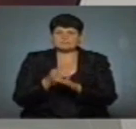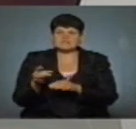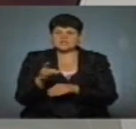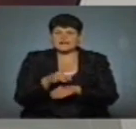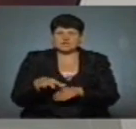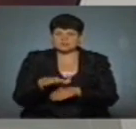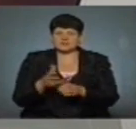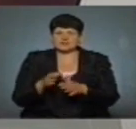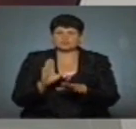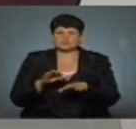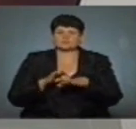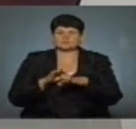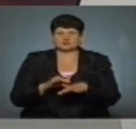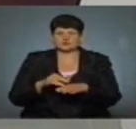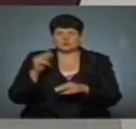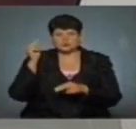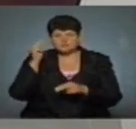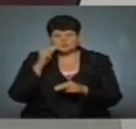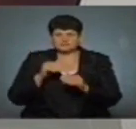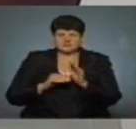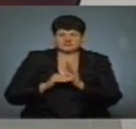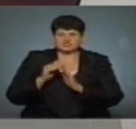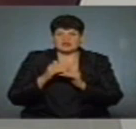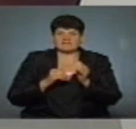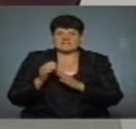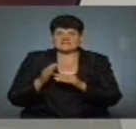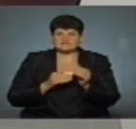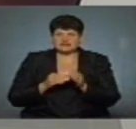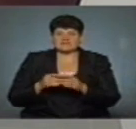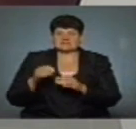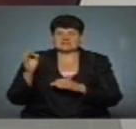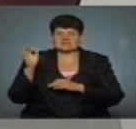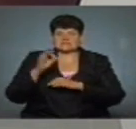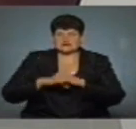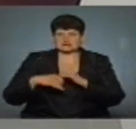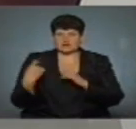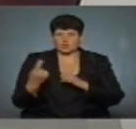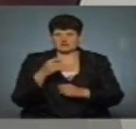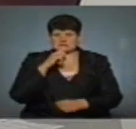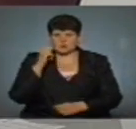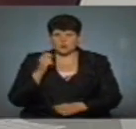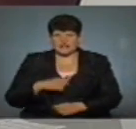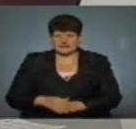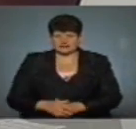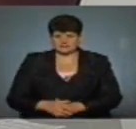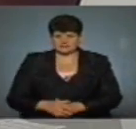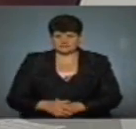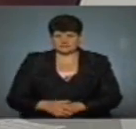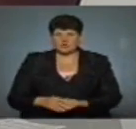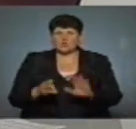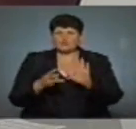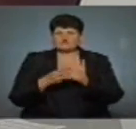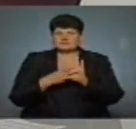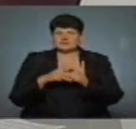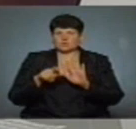міжрегіональна, де проходитимуть курси підвищення кваліфікації вірусологи із західних областей України. У 8 людей